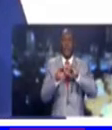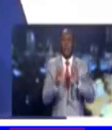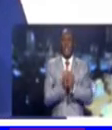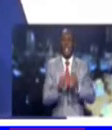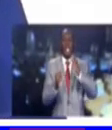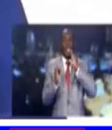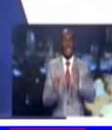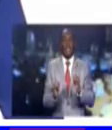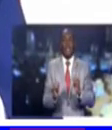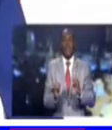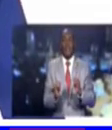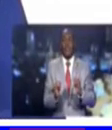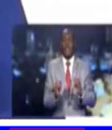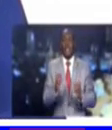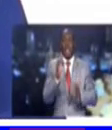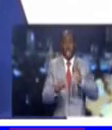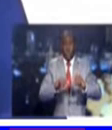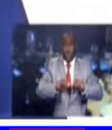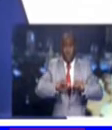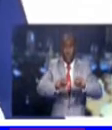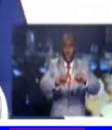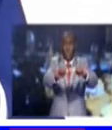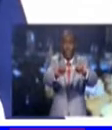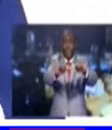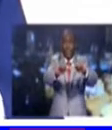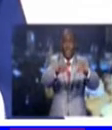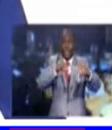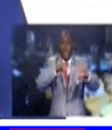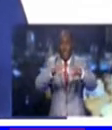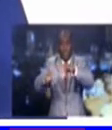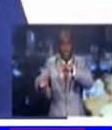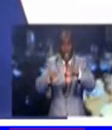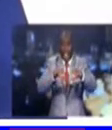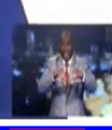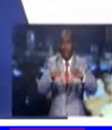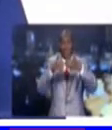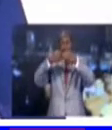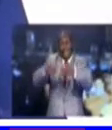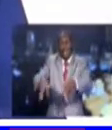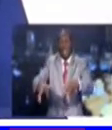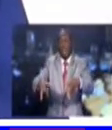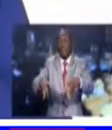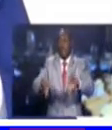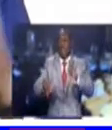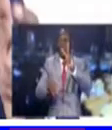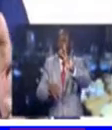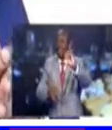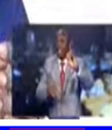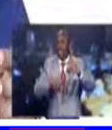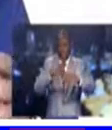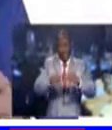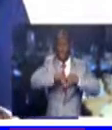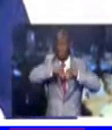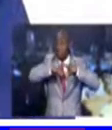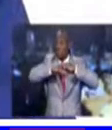insistance si nous continuons de faire comme si de rien n'était le virus va se